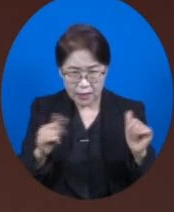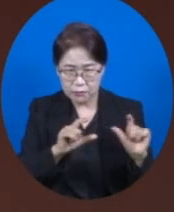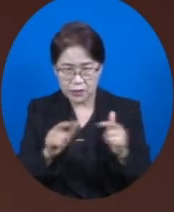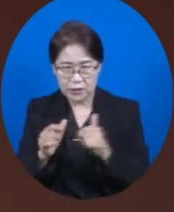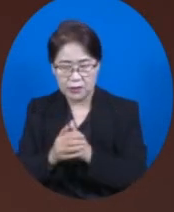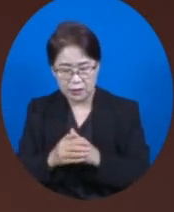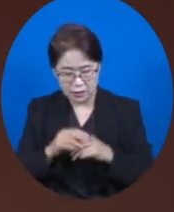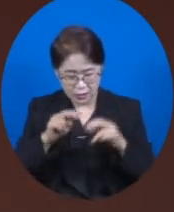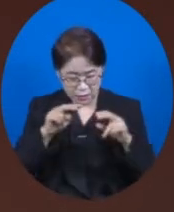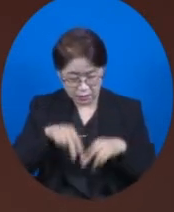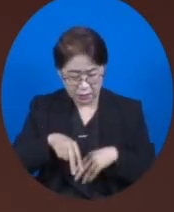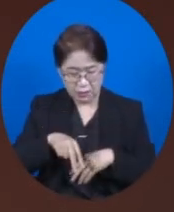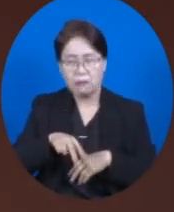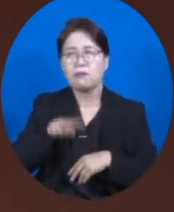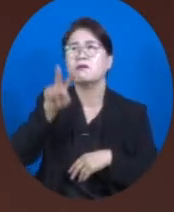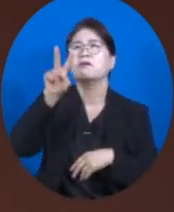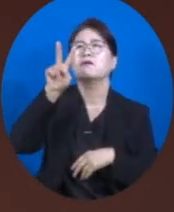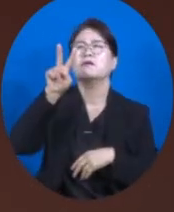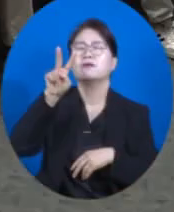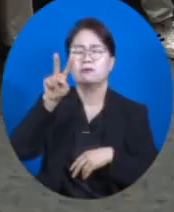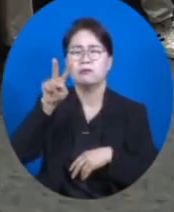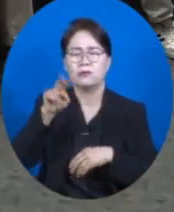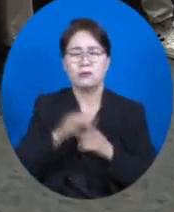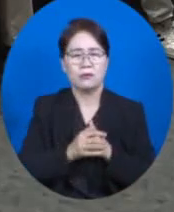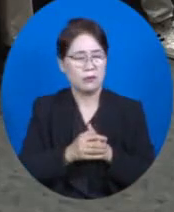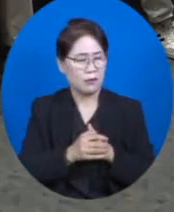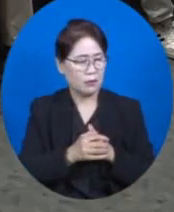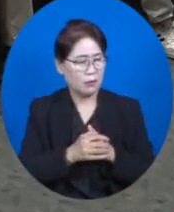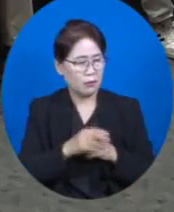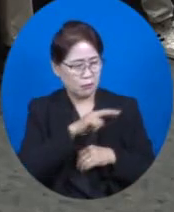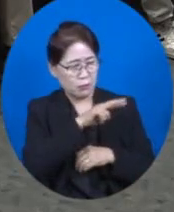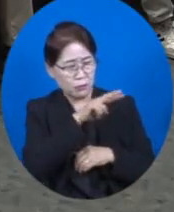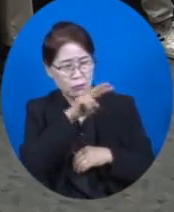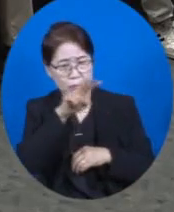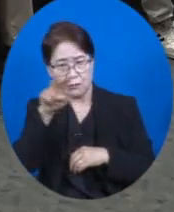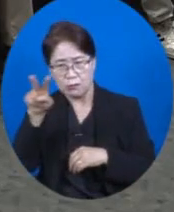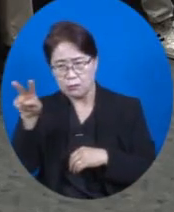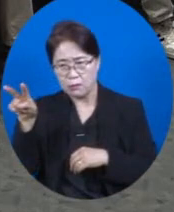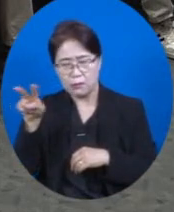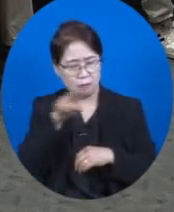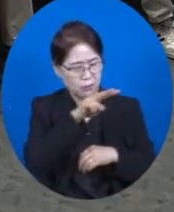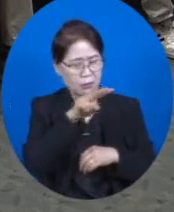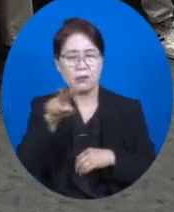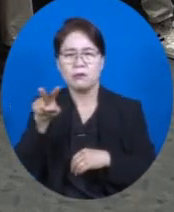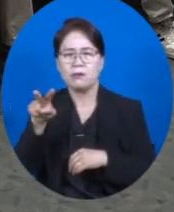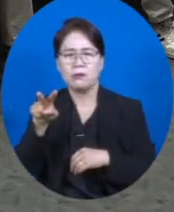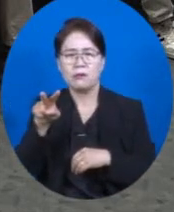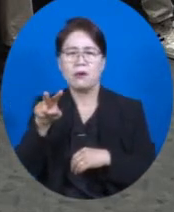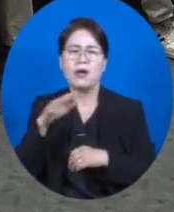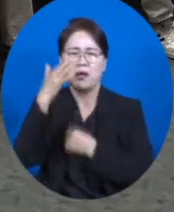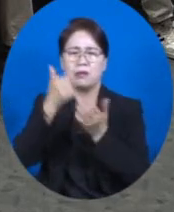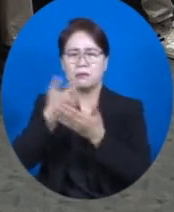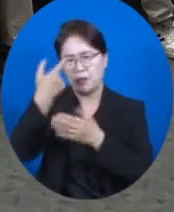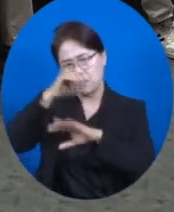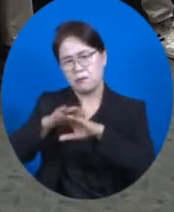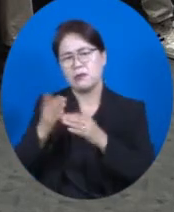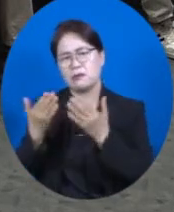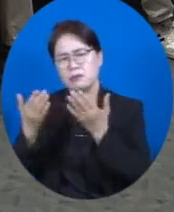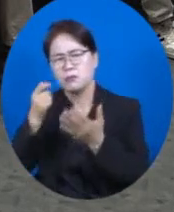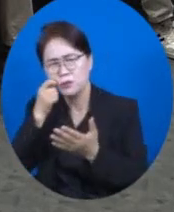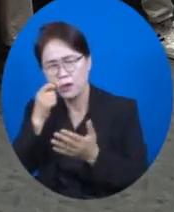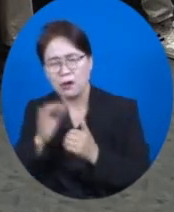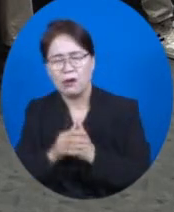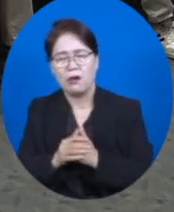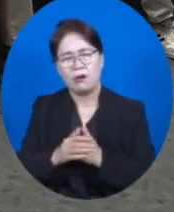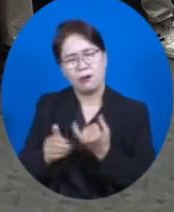바닥을 본다든지 천정을 본다든지 벽면을 본다든지 두리번거리고 있었어요 우리 부부는 도저히